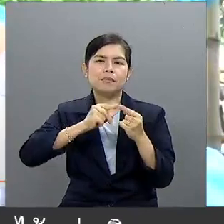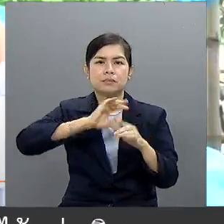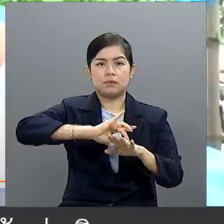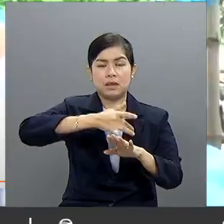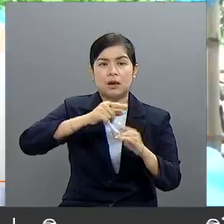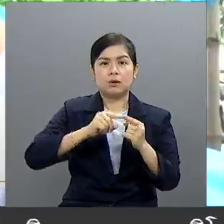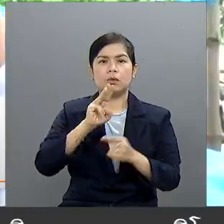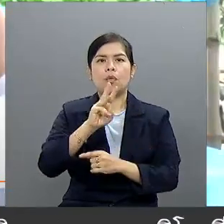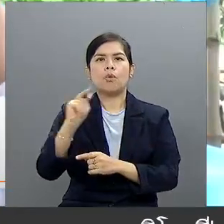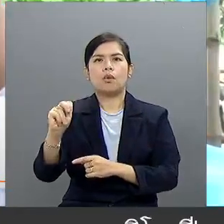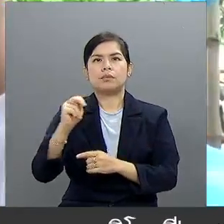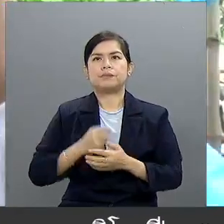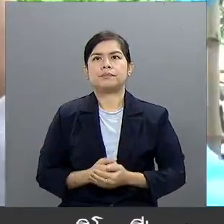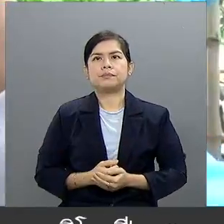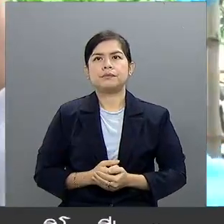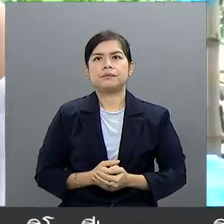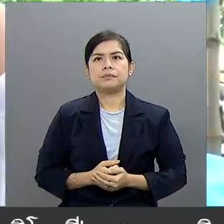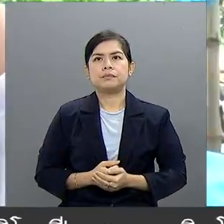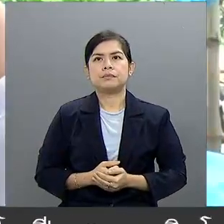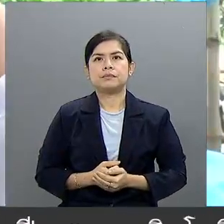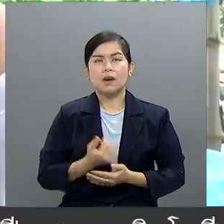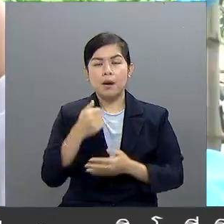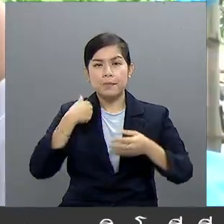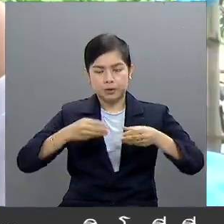ซื้อต่อสำเร็จบางคนก็ซื้อต่อ